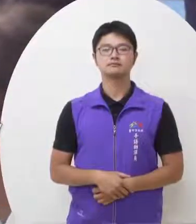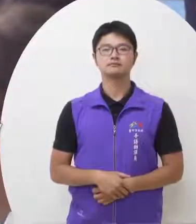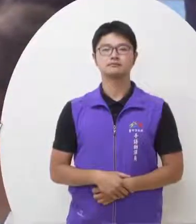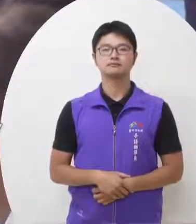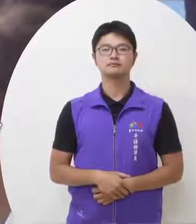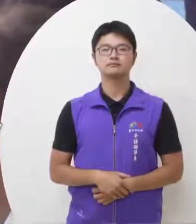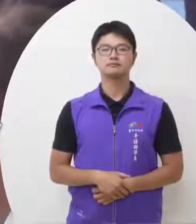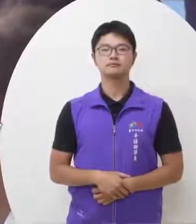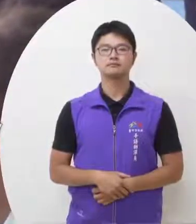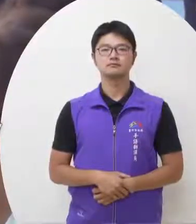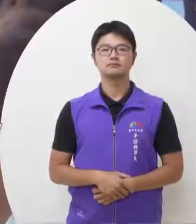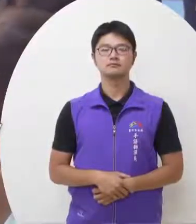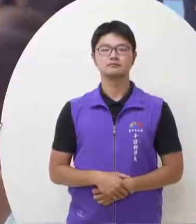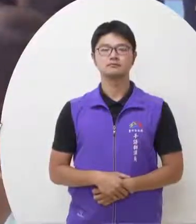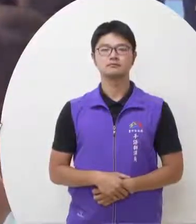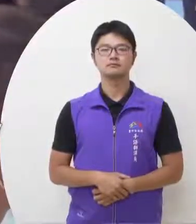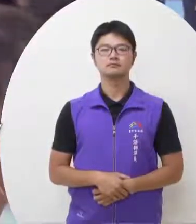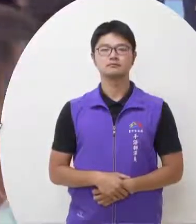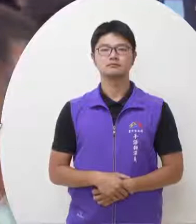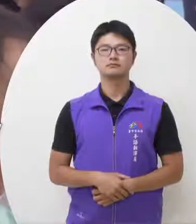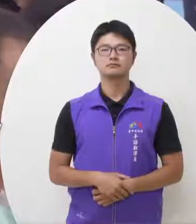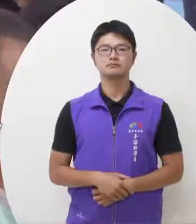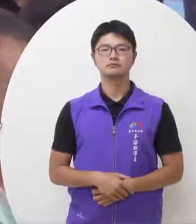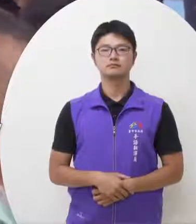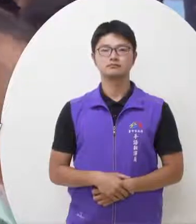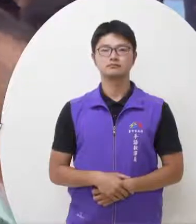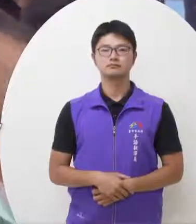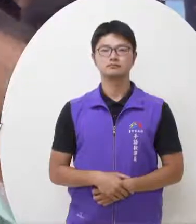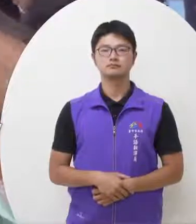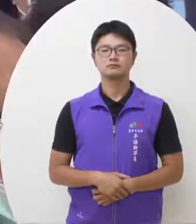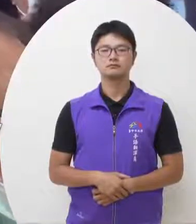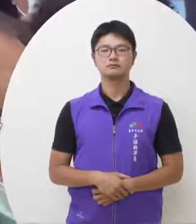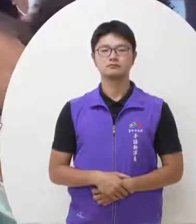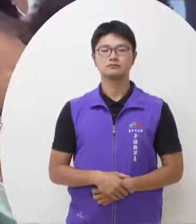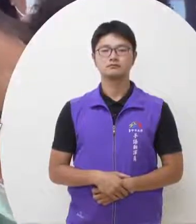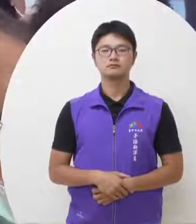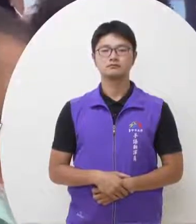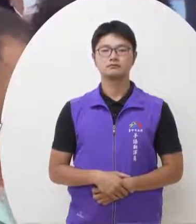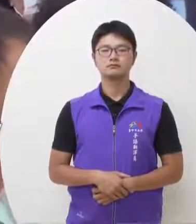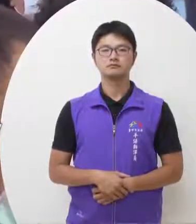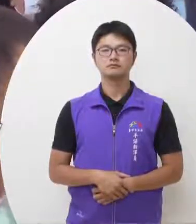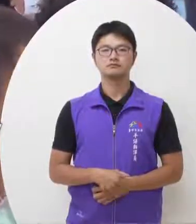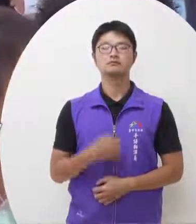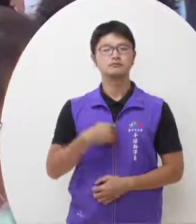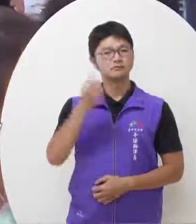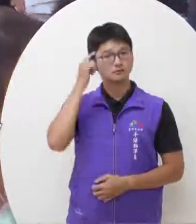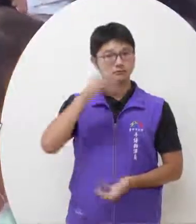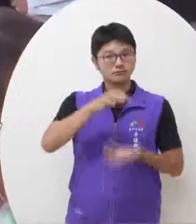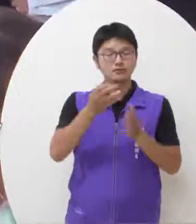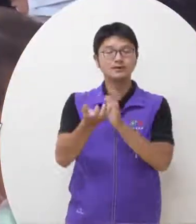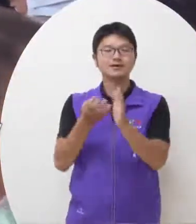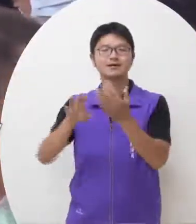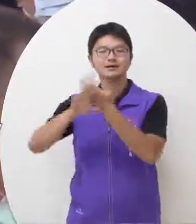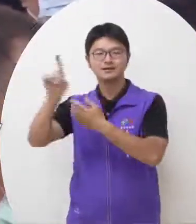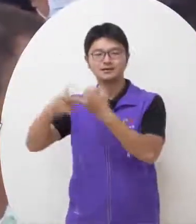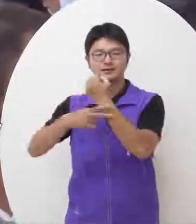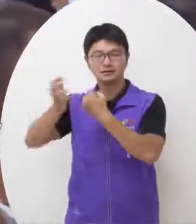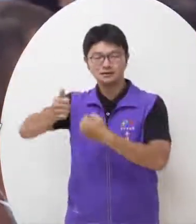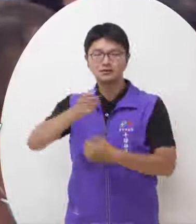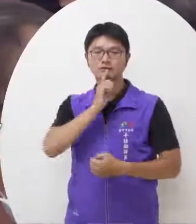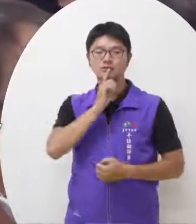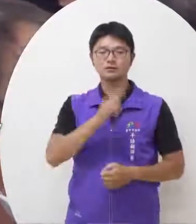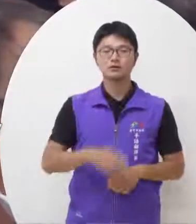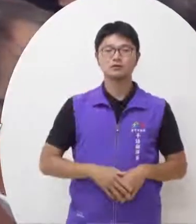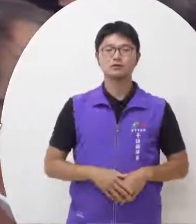我刚刚要讲的，我要讲的就是刚刚我们吴中华里长也曾经提到我们中央经贸公